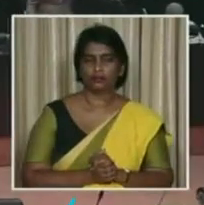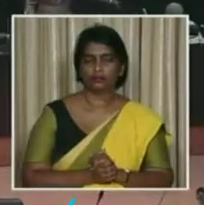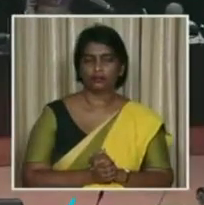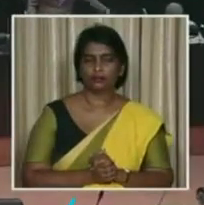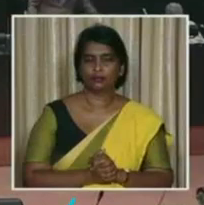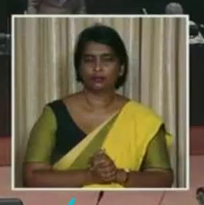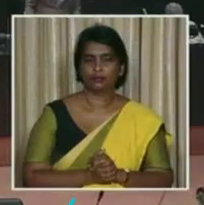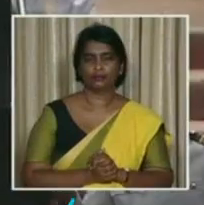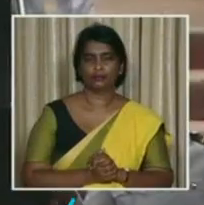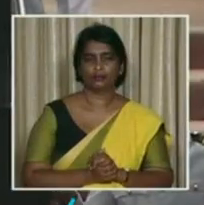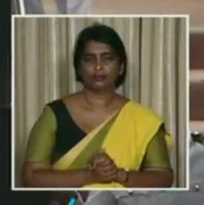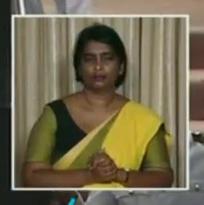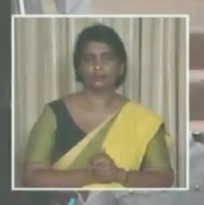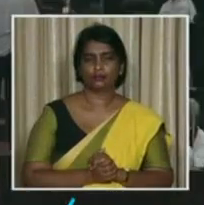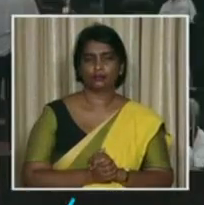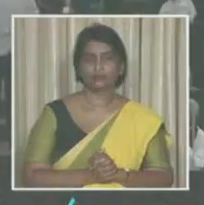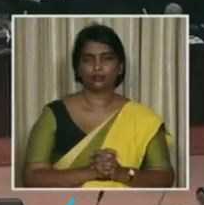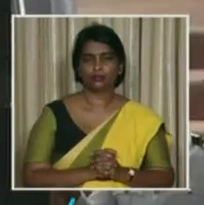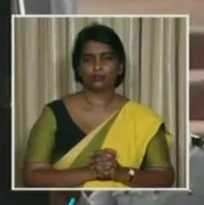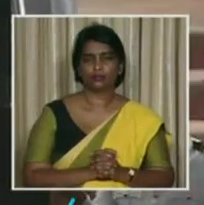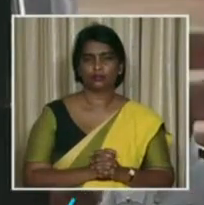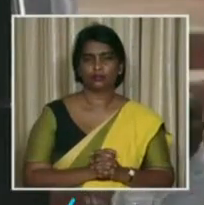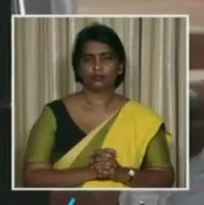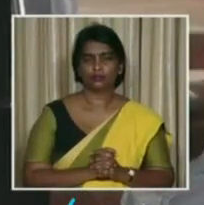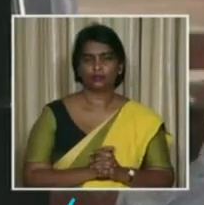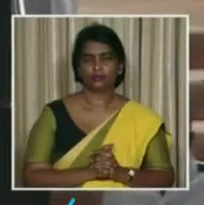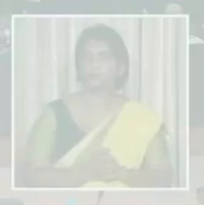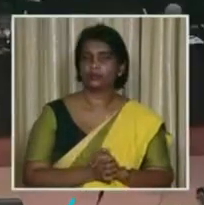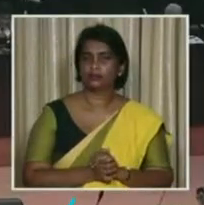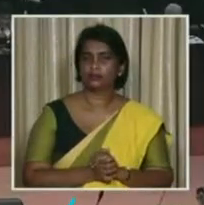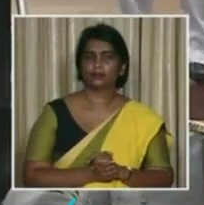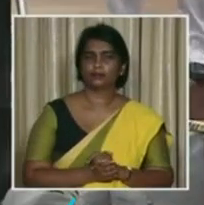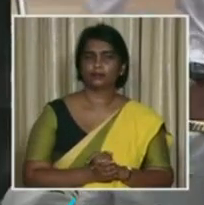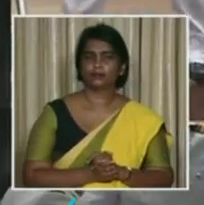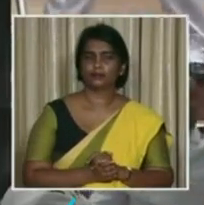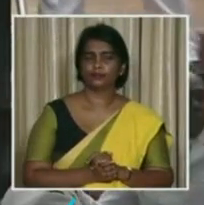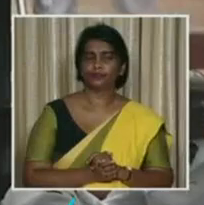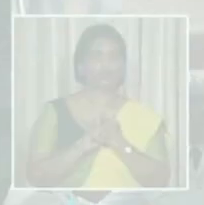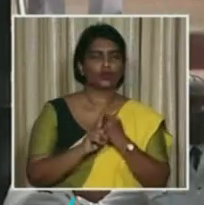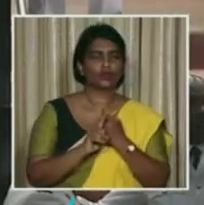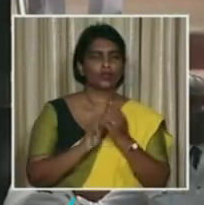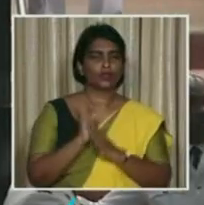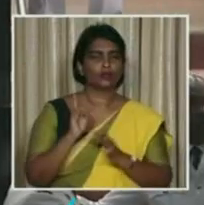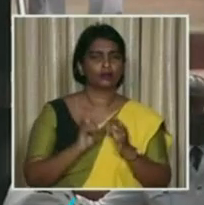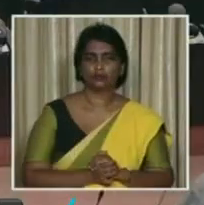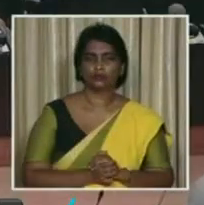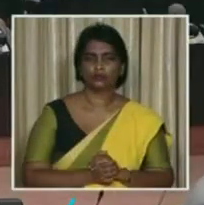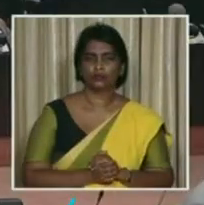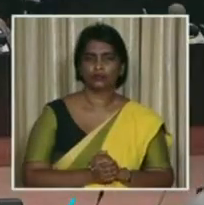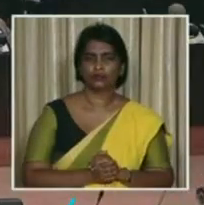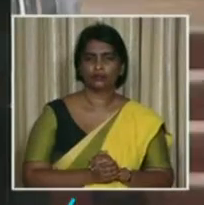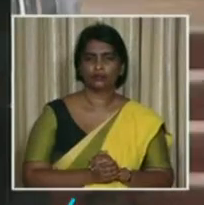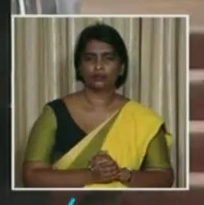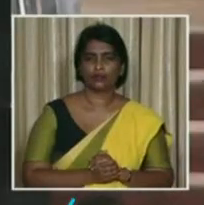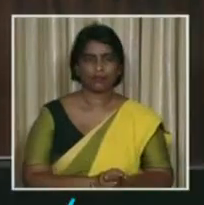විරුද්ධයි කරු කතානායකතුමනි විරුද්ධයි සම්බන්ධෙන් මැතිතුමා නෝ ඔනරබල් හලීම් ගයි කුමාරසිරි මන්ත්‍රීතුමා විරුද්ධයි ගරු